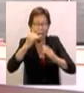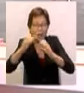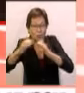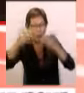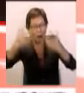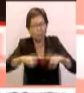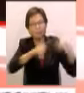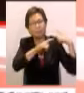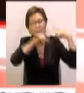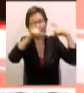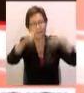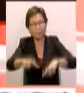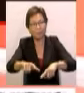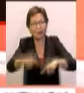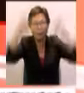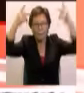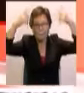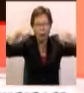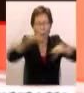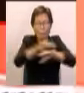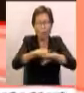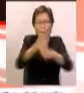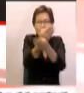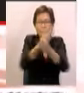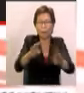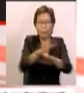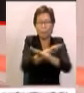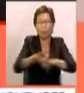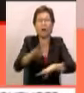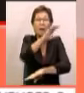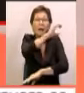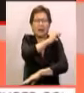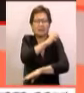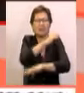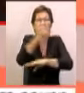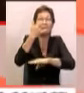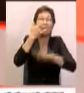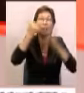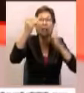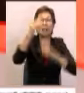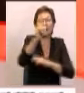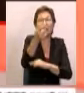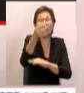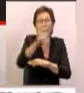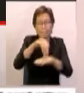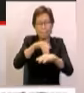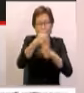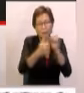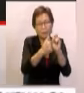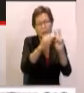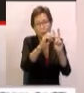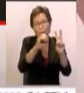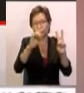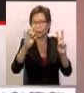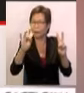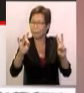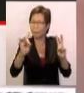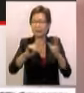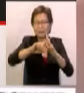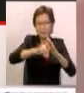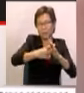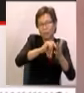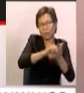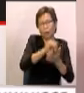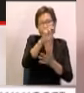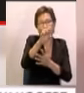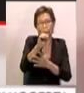beliau meletakkan jawatan sebagai pengarah bukan bebas bukan eksekutif Telekom Malaysia Berhad TM pada tahun 2008. Sejak